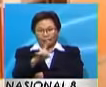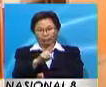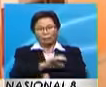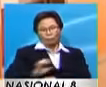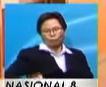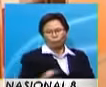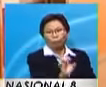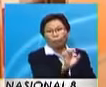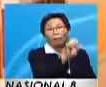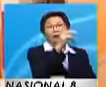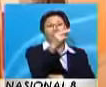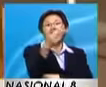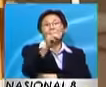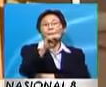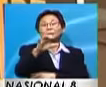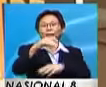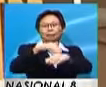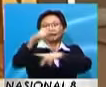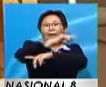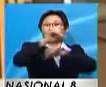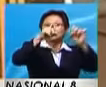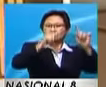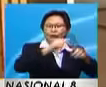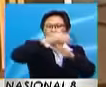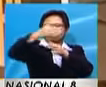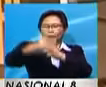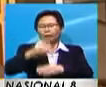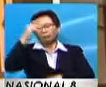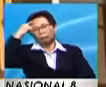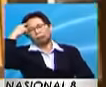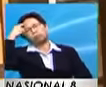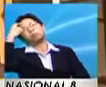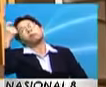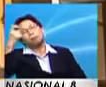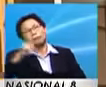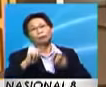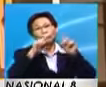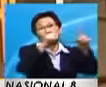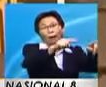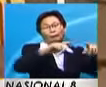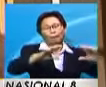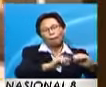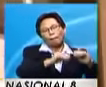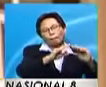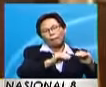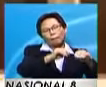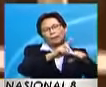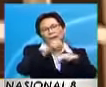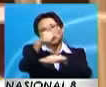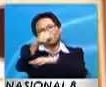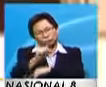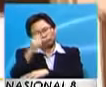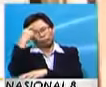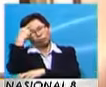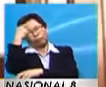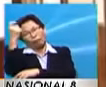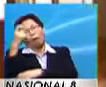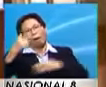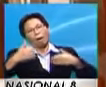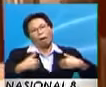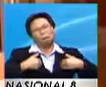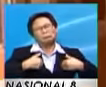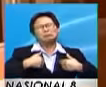kejahatan klik KMC Sabtu lepas-lepas pitam ketika menghadiri satu bersyarat di Australia jauh disahkan